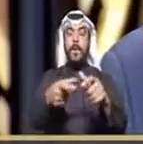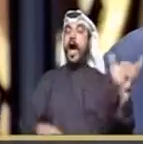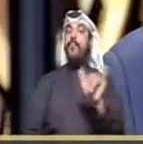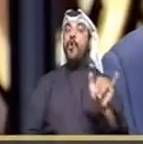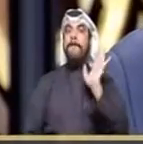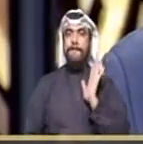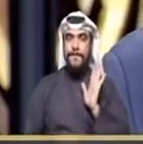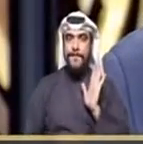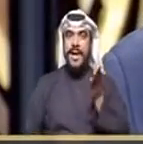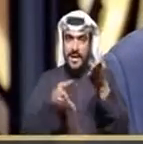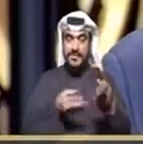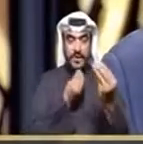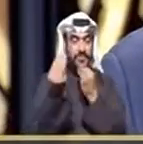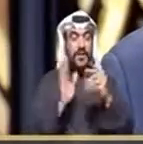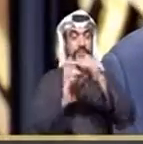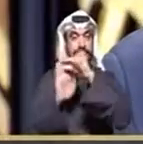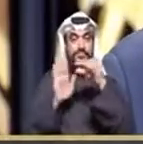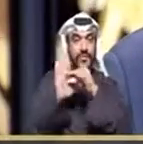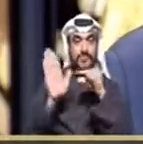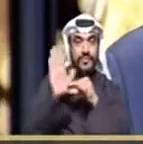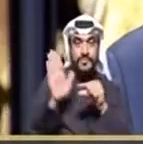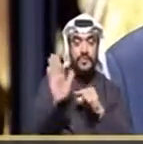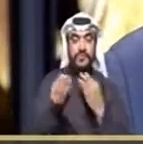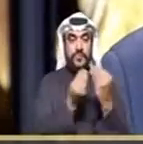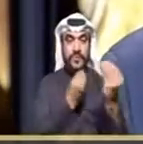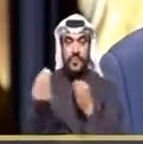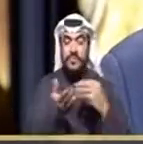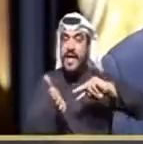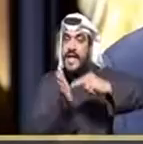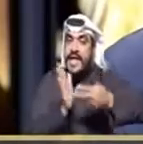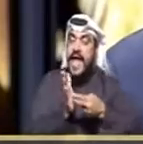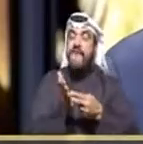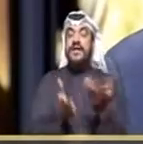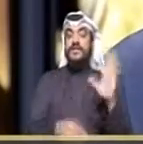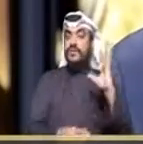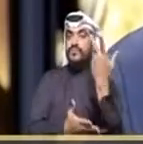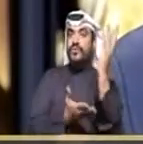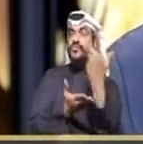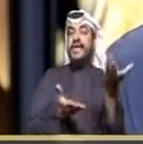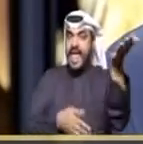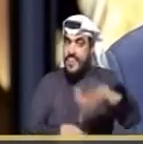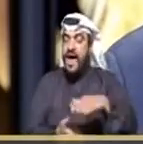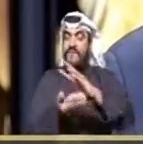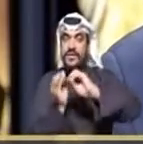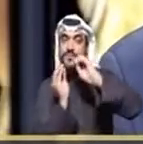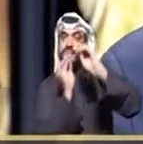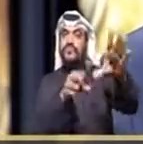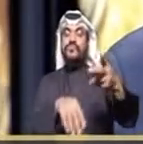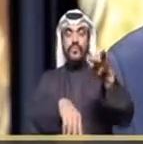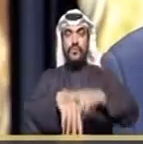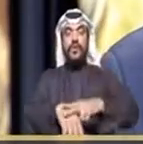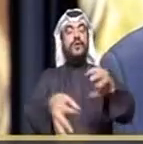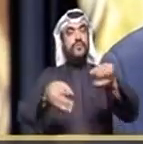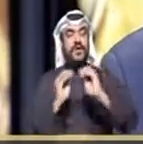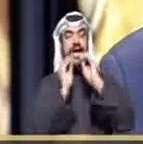جدا. المحاور اللي تم مناقشتها هي سبل حشد موارد إضافية للاستجابة